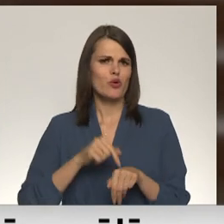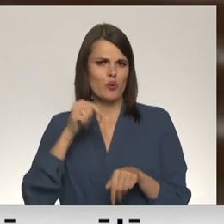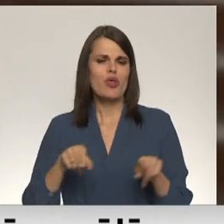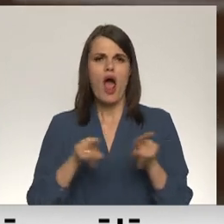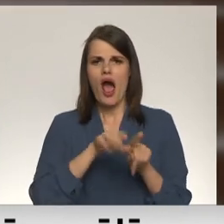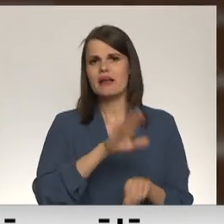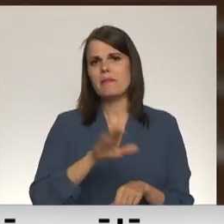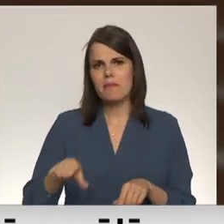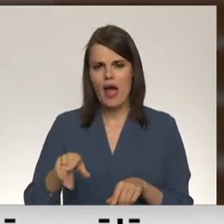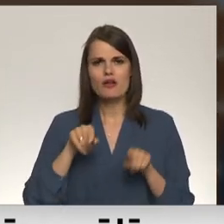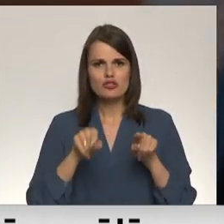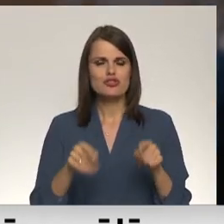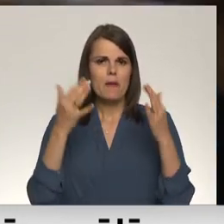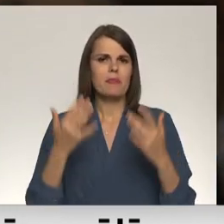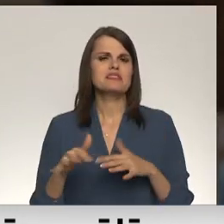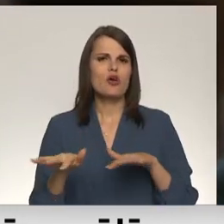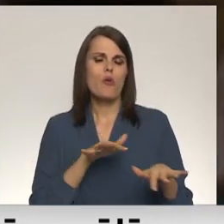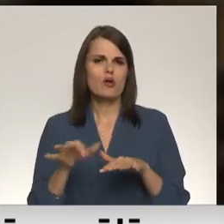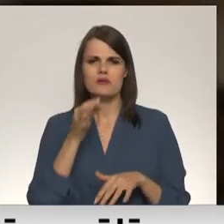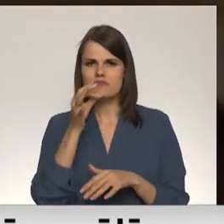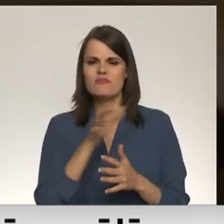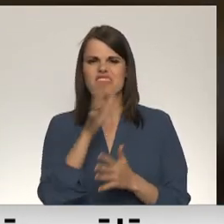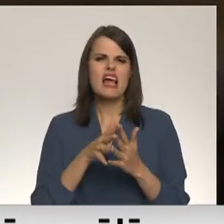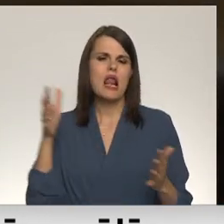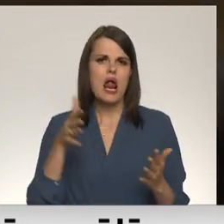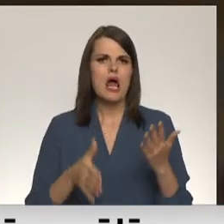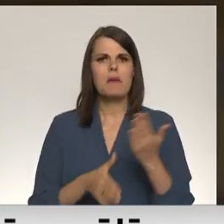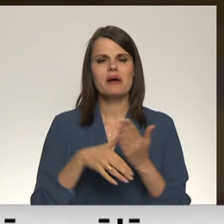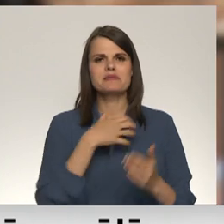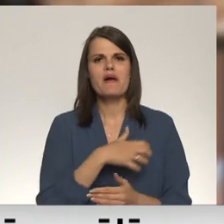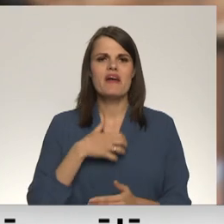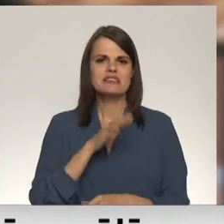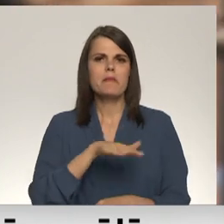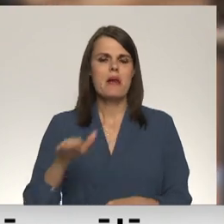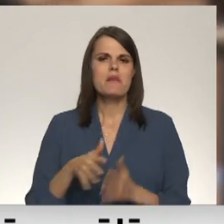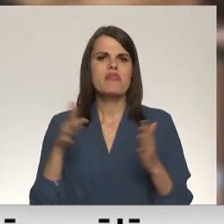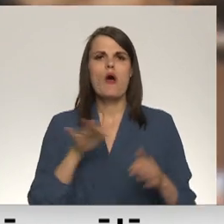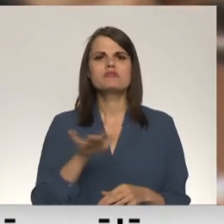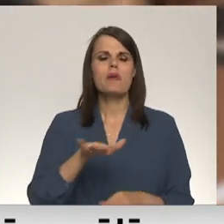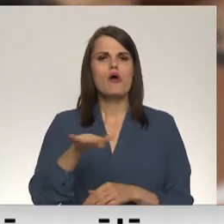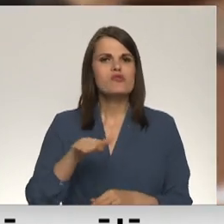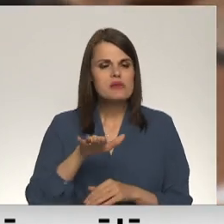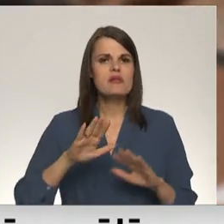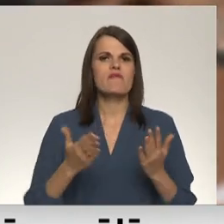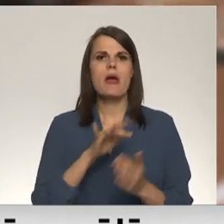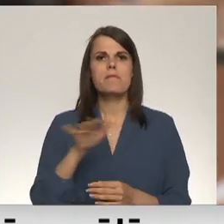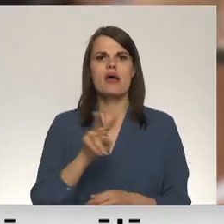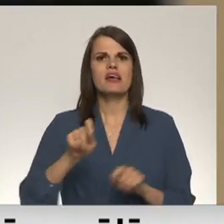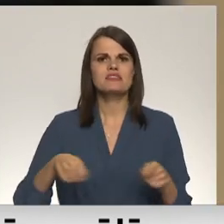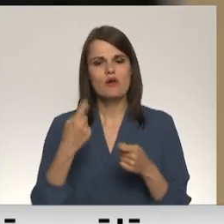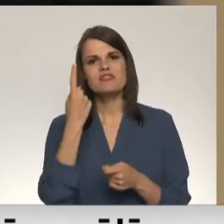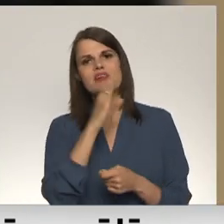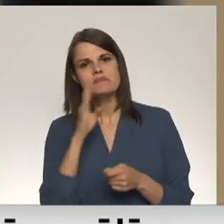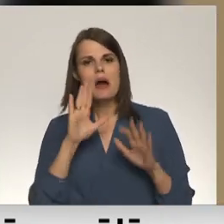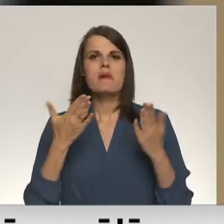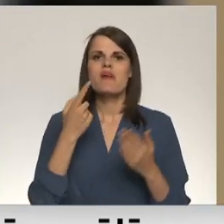Kampaņas rīkotāji ieskatā vislielākā palīdzība nepieciešama bērniem no daudzbērnu ģimenēm, bērniem, kurus audzin tikai viens no vecākiem, un tiem, kuri